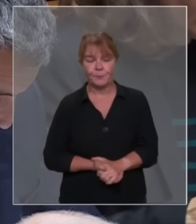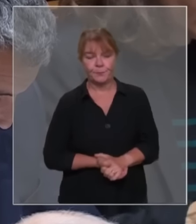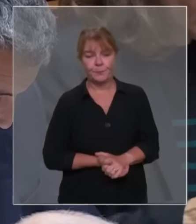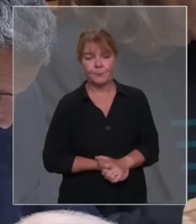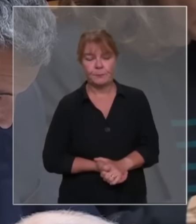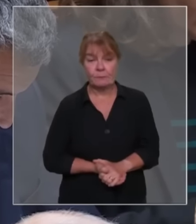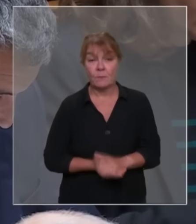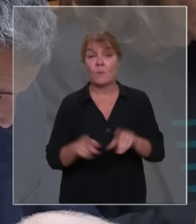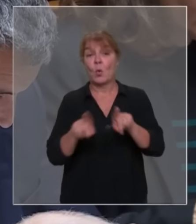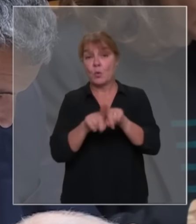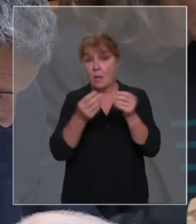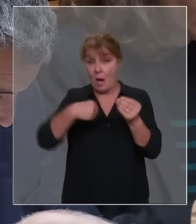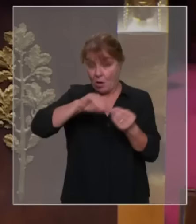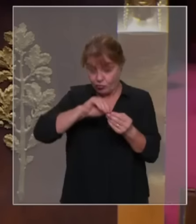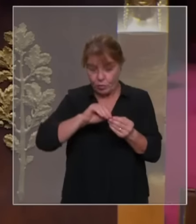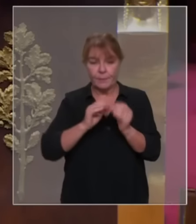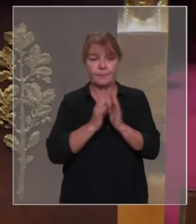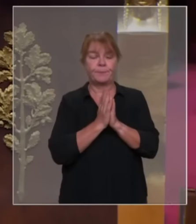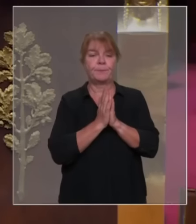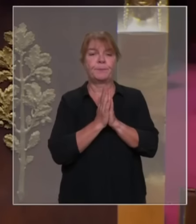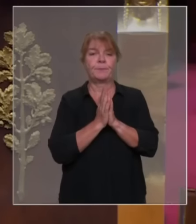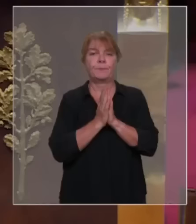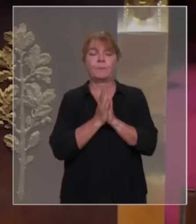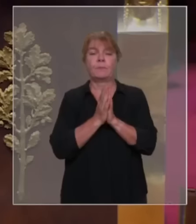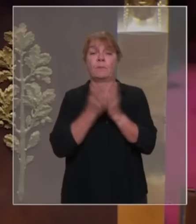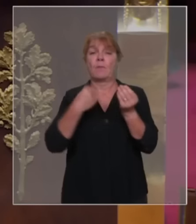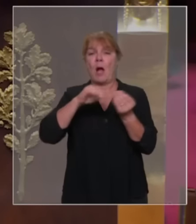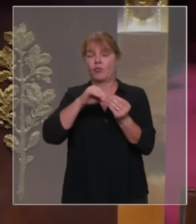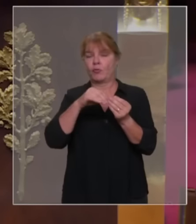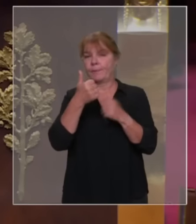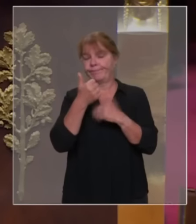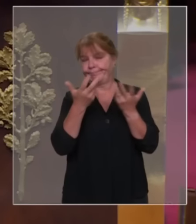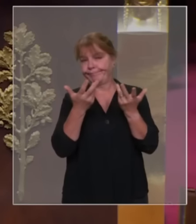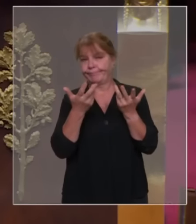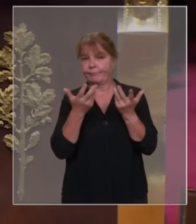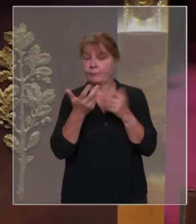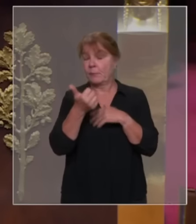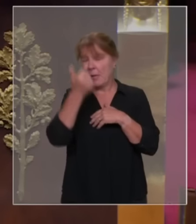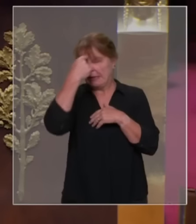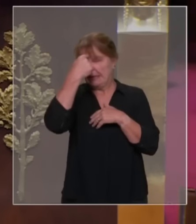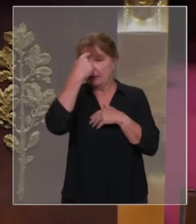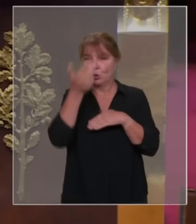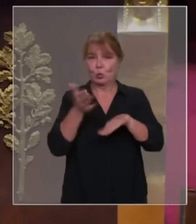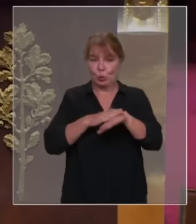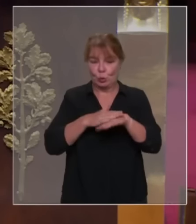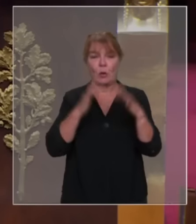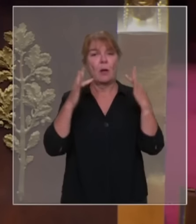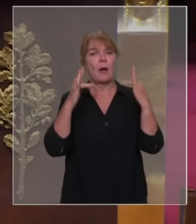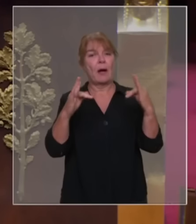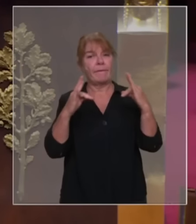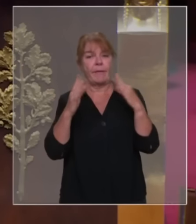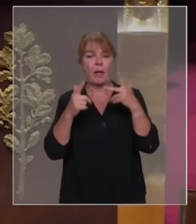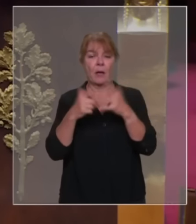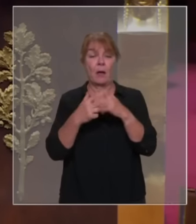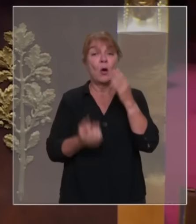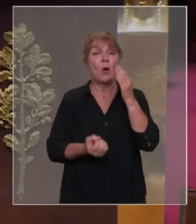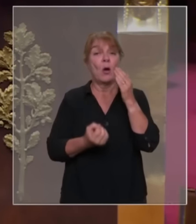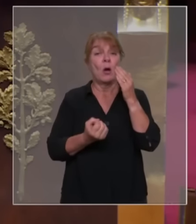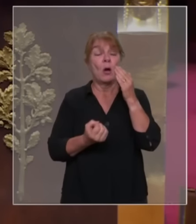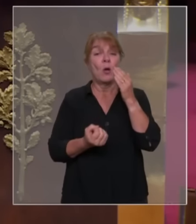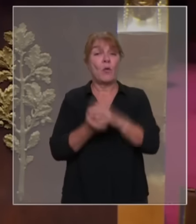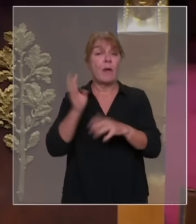Si vous me le permettez, je voudrais, mesdames et messieurs les députés, dire un mot particulier à propos de la